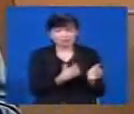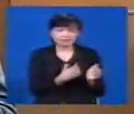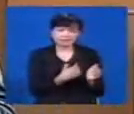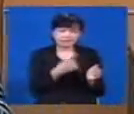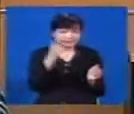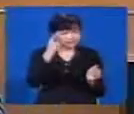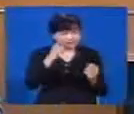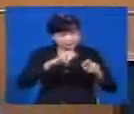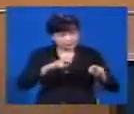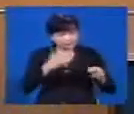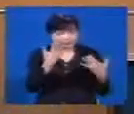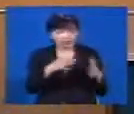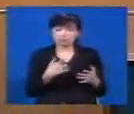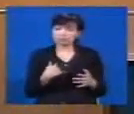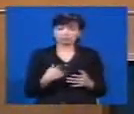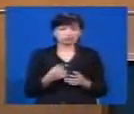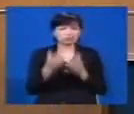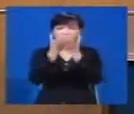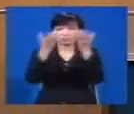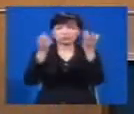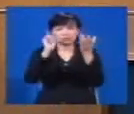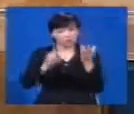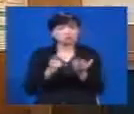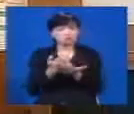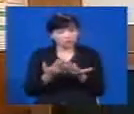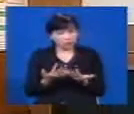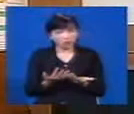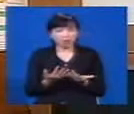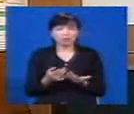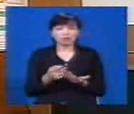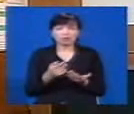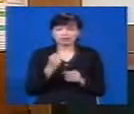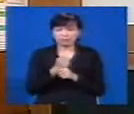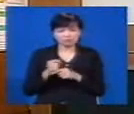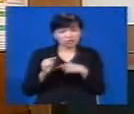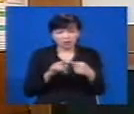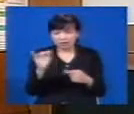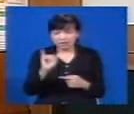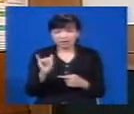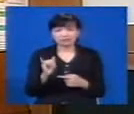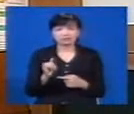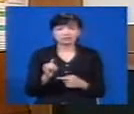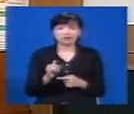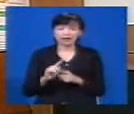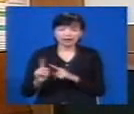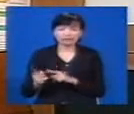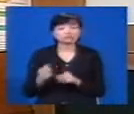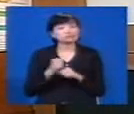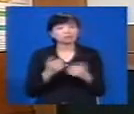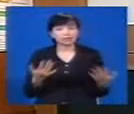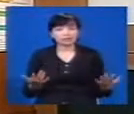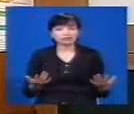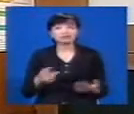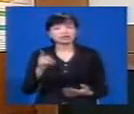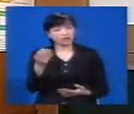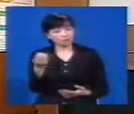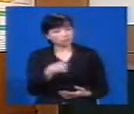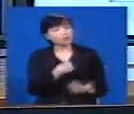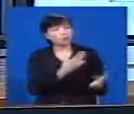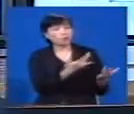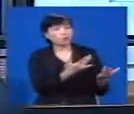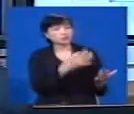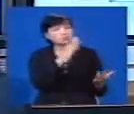มีผู้เสนอครับ ทีนี้พอเสนออย่างนี้แล้วจะยังไงฮะให้คณะทำงานไปหาทางสรุปหาข้อสรุปอีกทีแล้ว